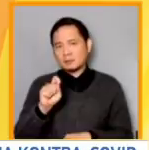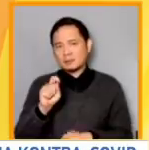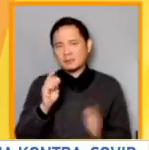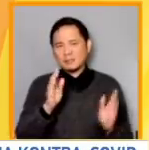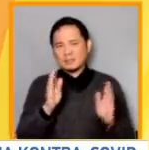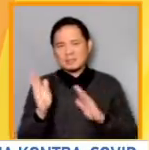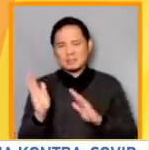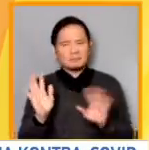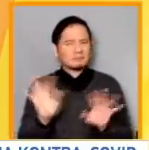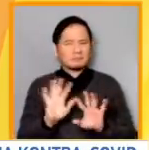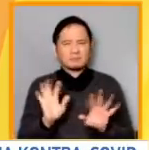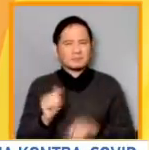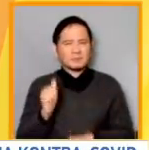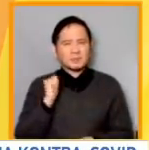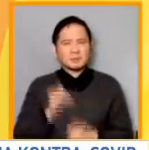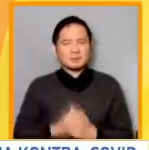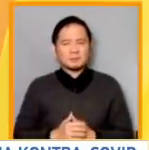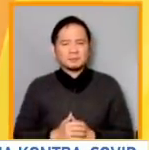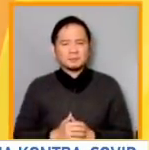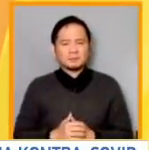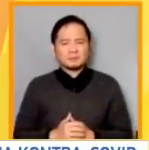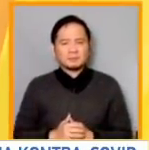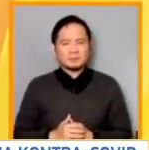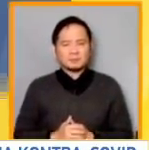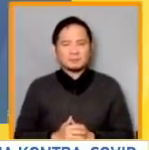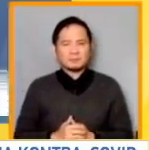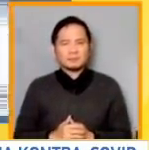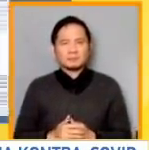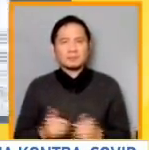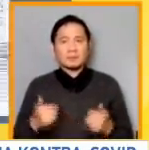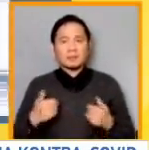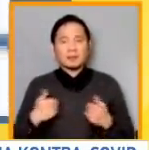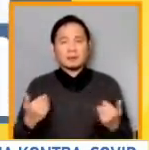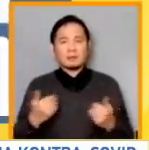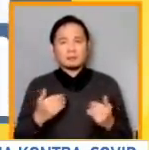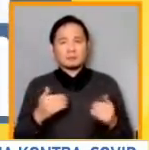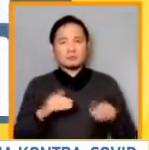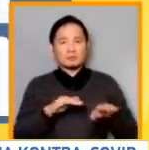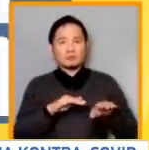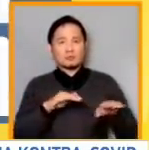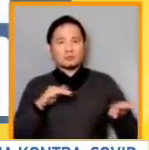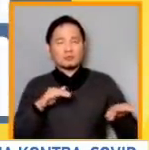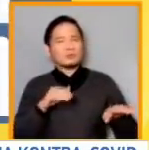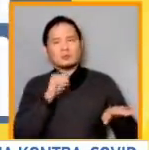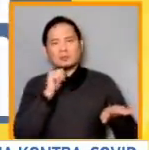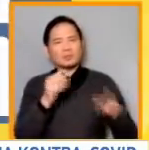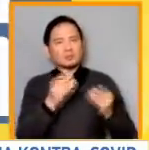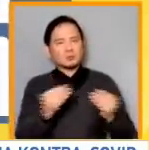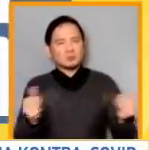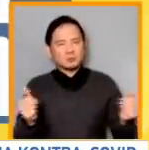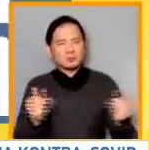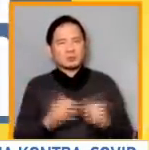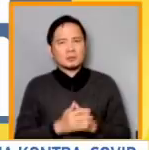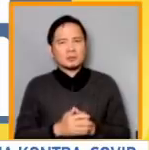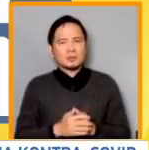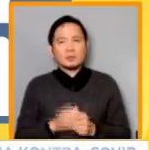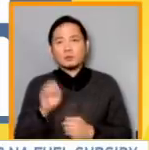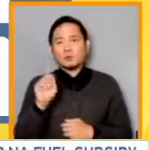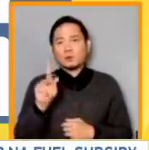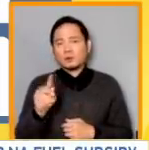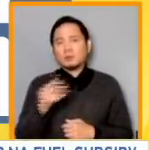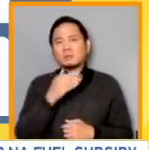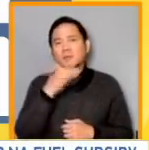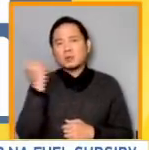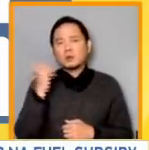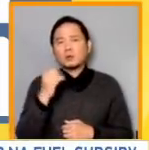Time. Dito, nakikita solusyon sa heavy gut na traffic para kay Earl Quinto. Mas okay pa sa kanya ang work from home setup